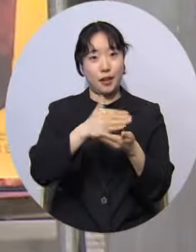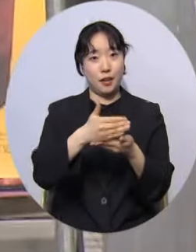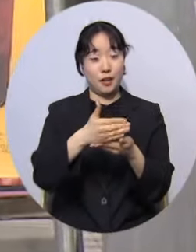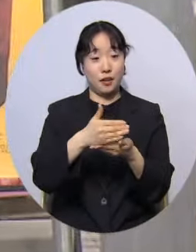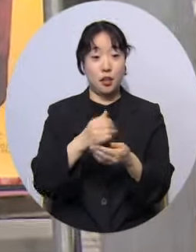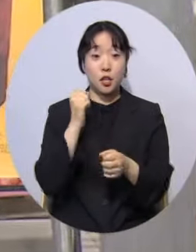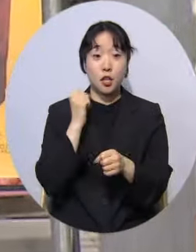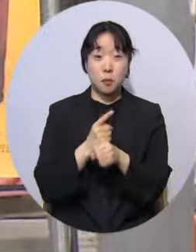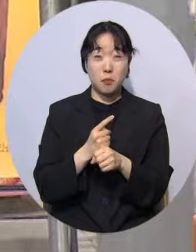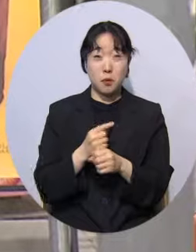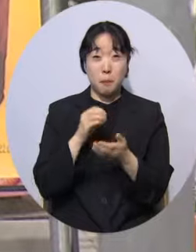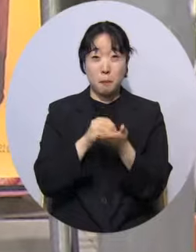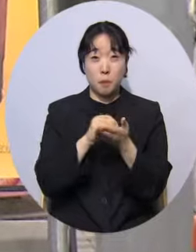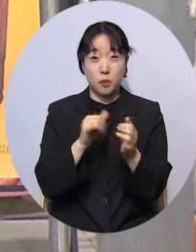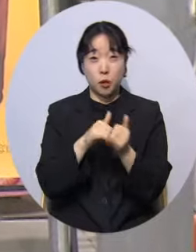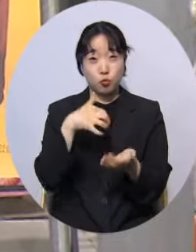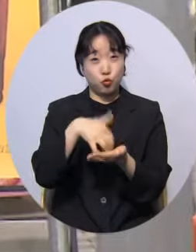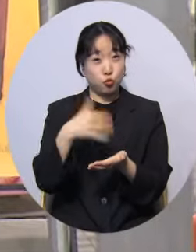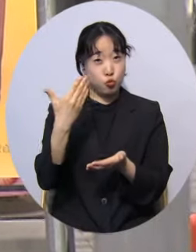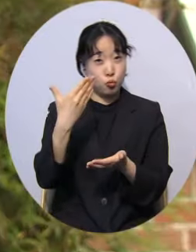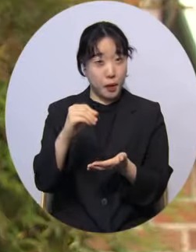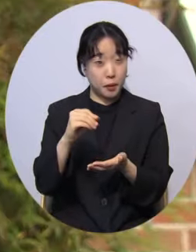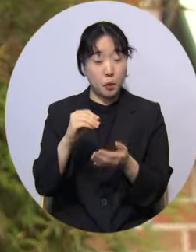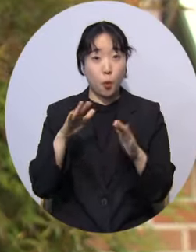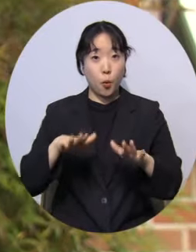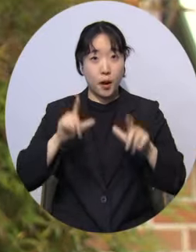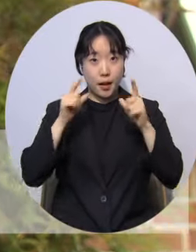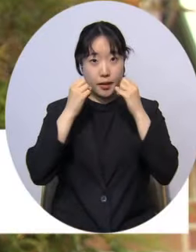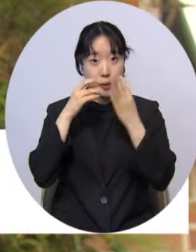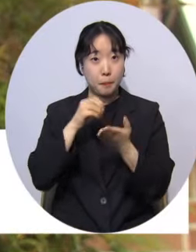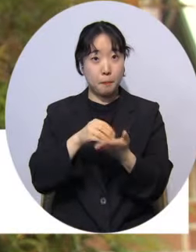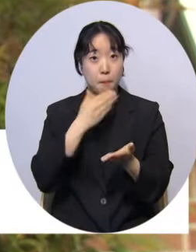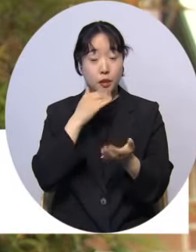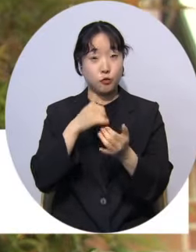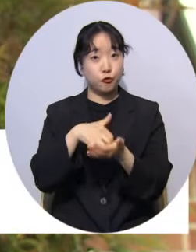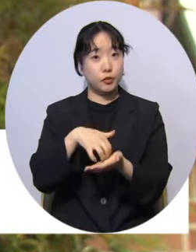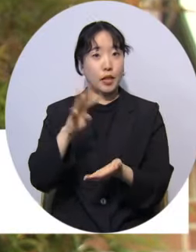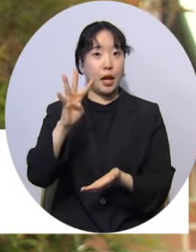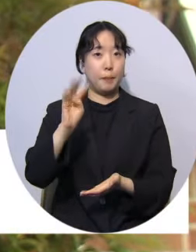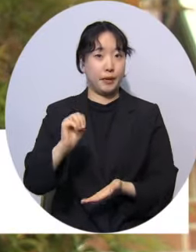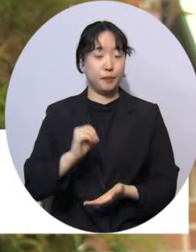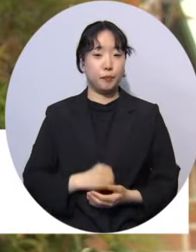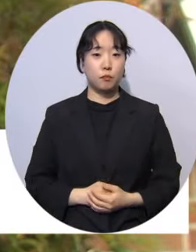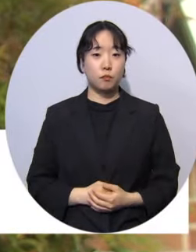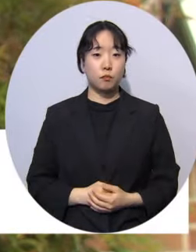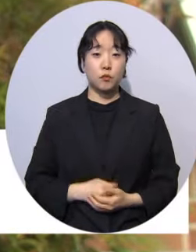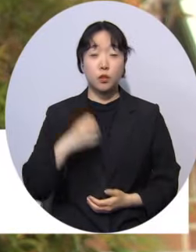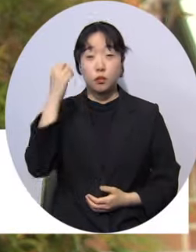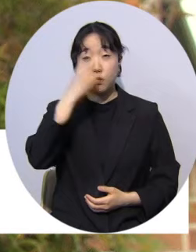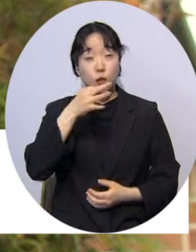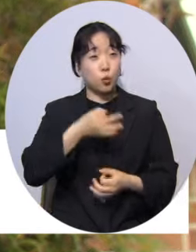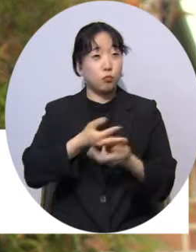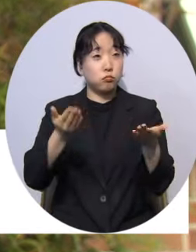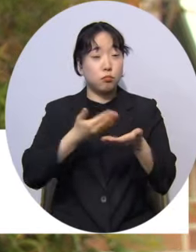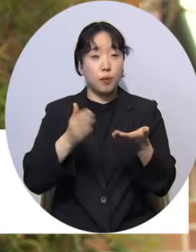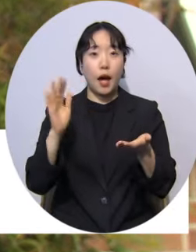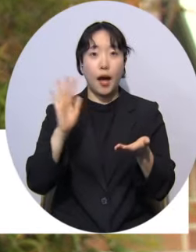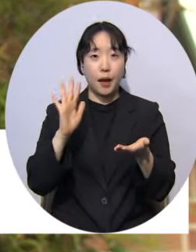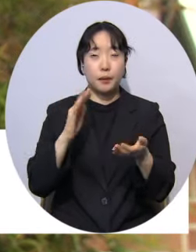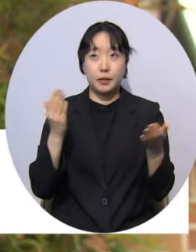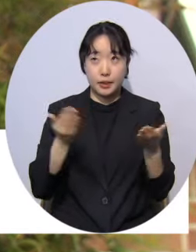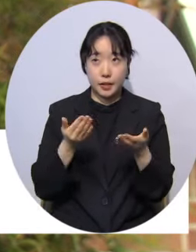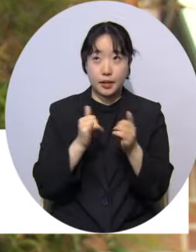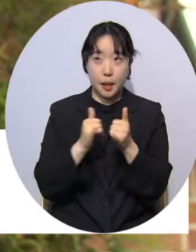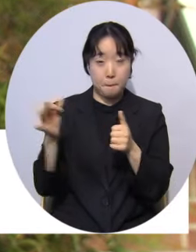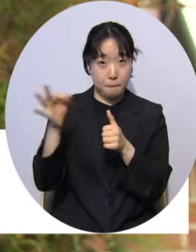이어 올해도 4만 명을 신규 모집합니다. 무턱대고 주는 것보다 일한 만큼 준다고 하면은 일할